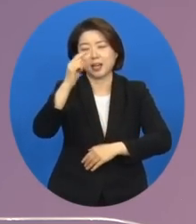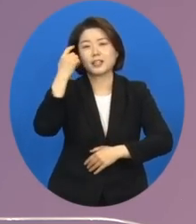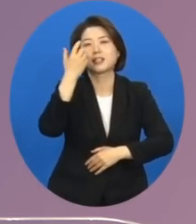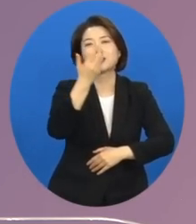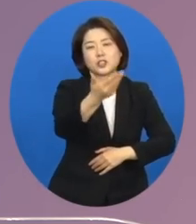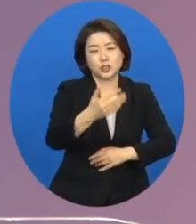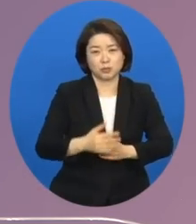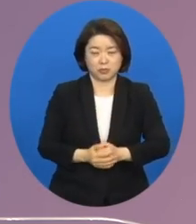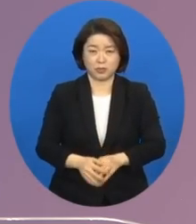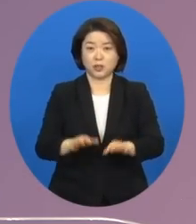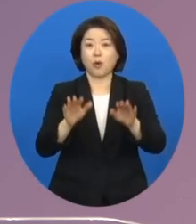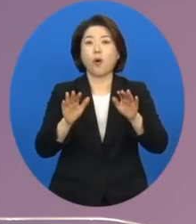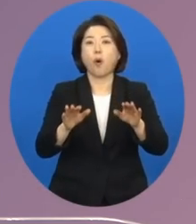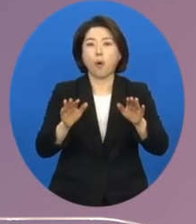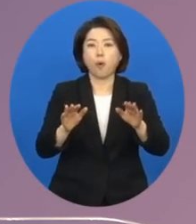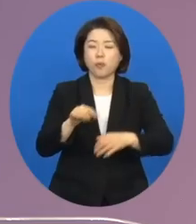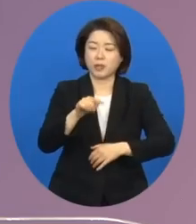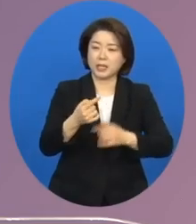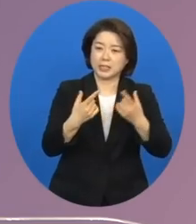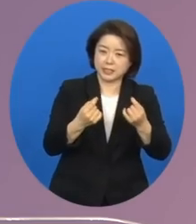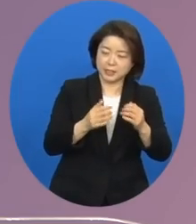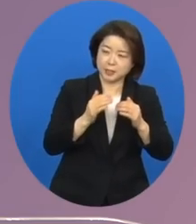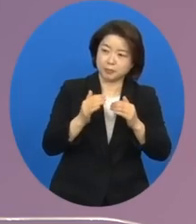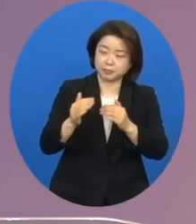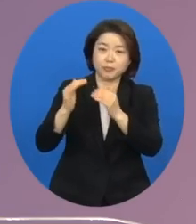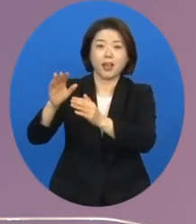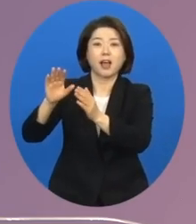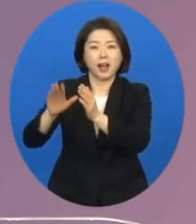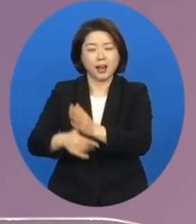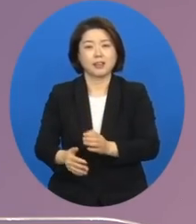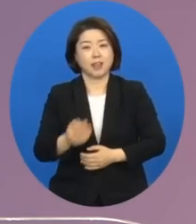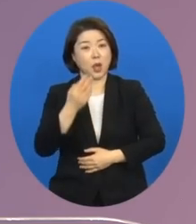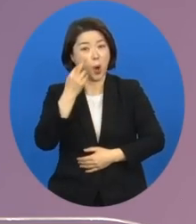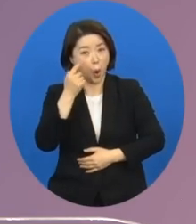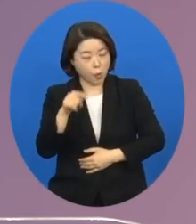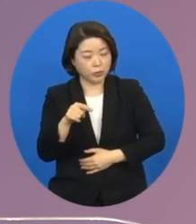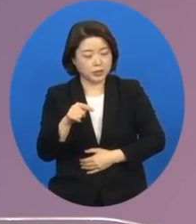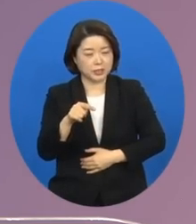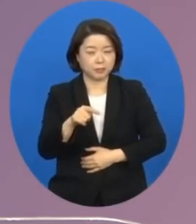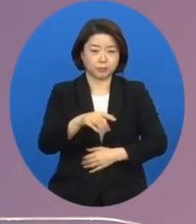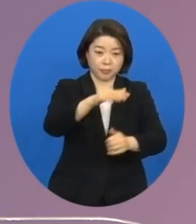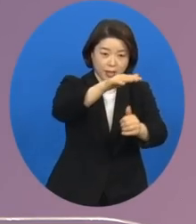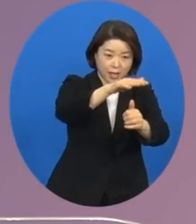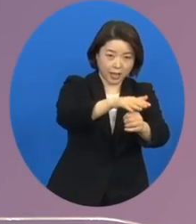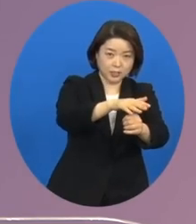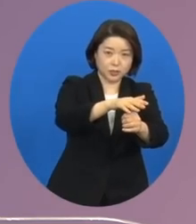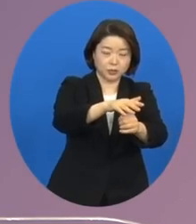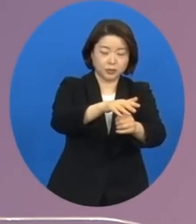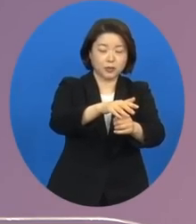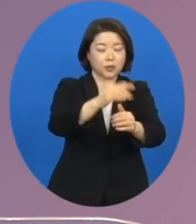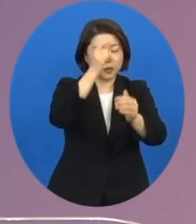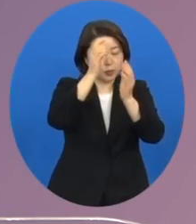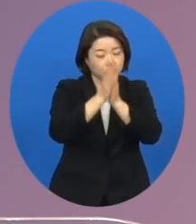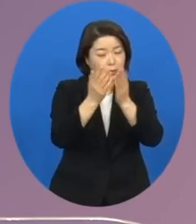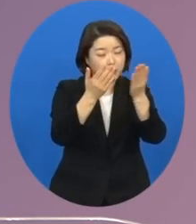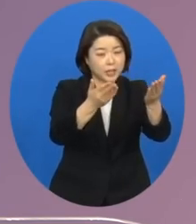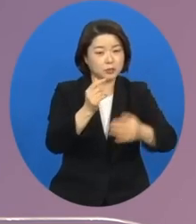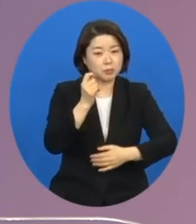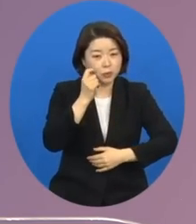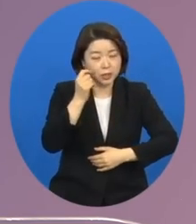오늘 이렇게 하려고 하는데 혹시 안수기도 하지 못하실 분이